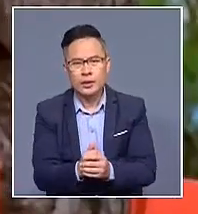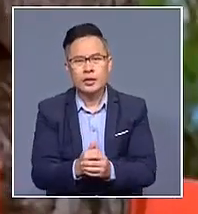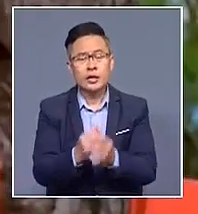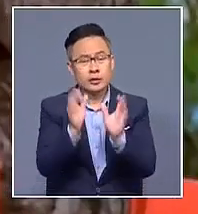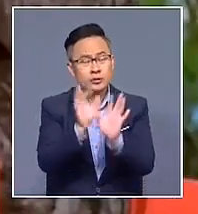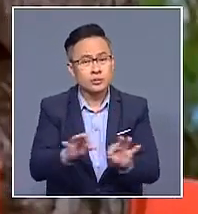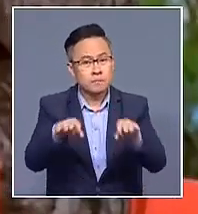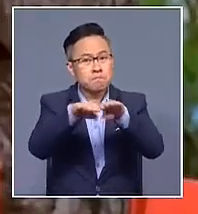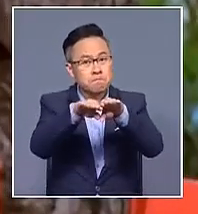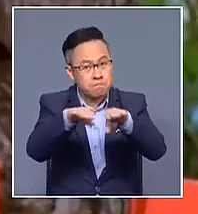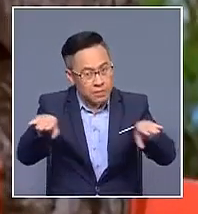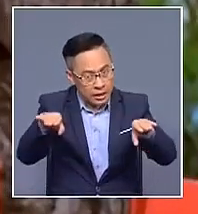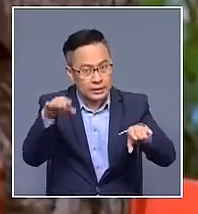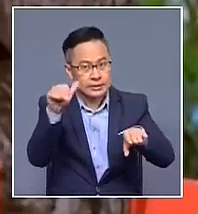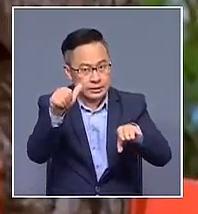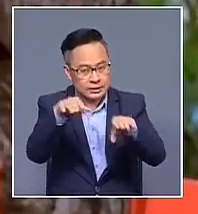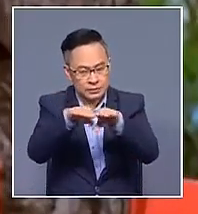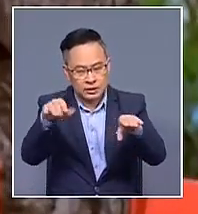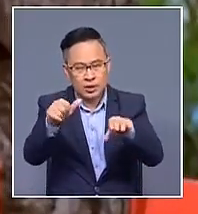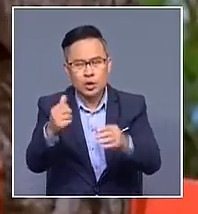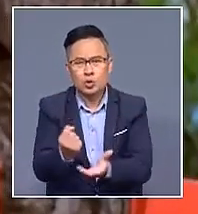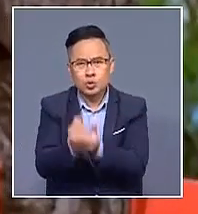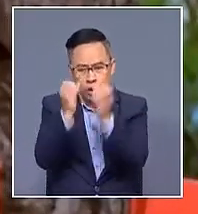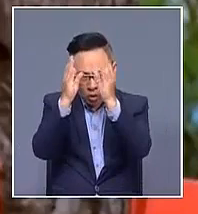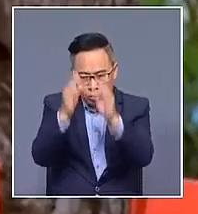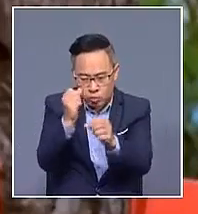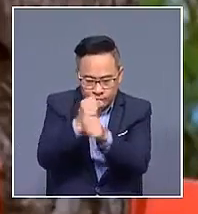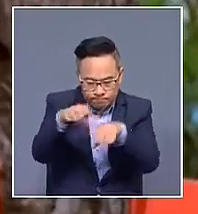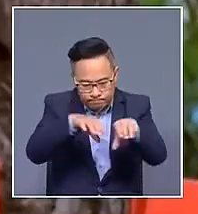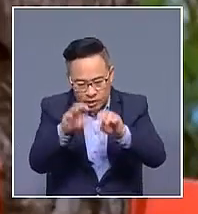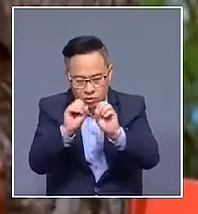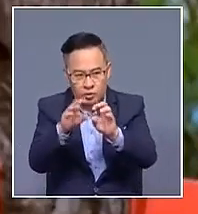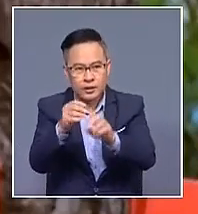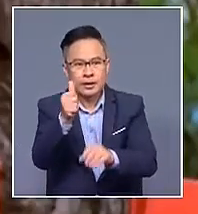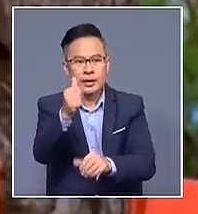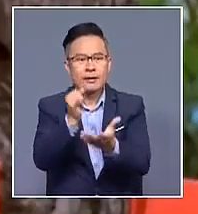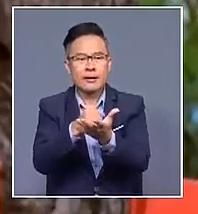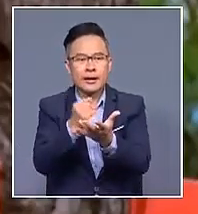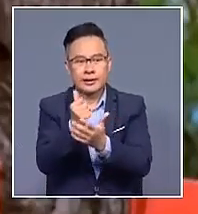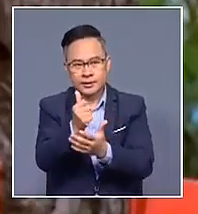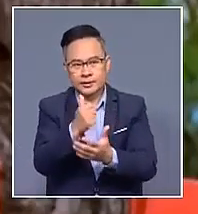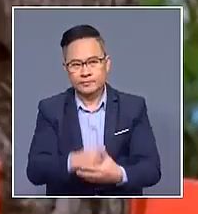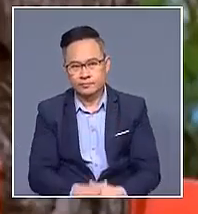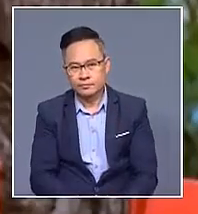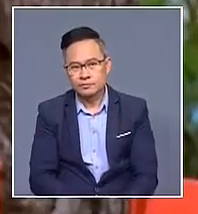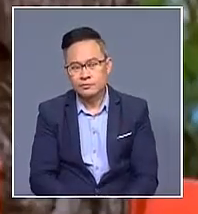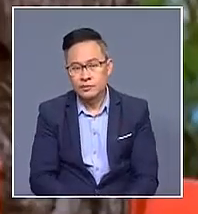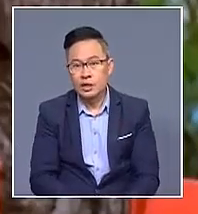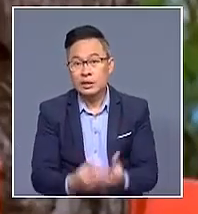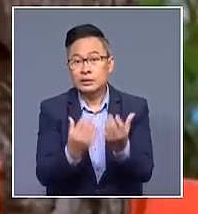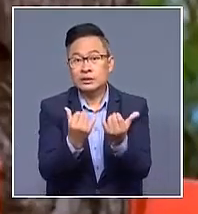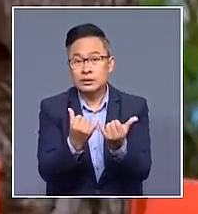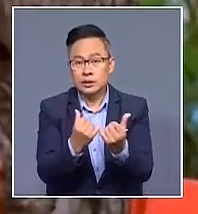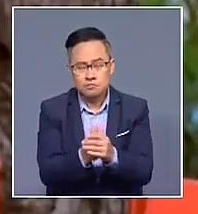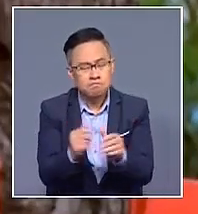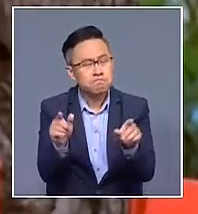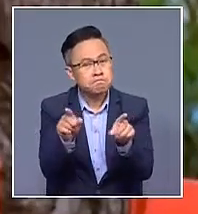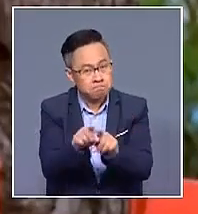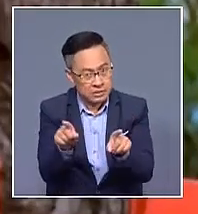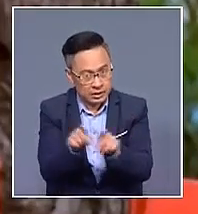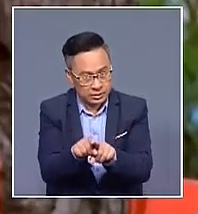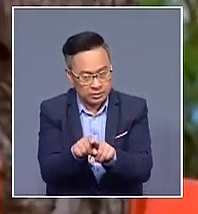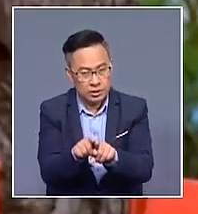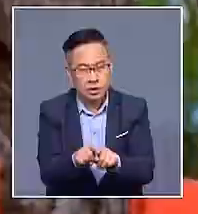าตรฐานหรือบรรทัดฐานเพิ่มมากขึ้นทำให้ครูสามารถทำได้ง่ายขึ้นและสอนน้องได้เข้าใจมากยิ่งขึ้นด้วยค่ะเพราะฉะนั้นจริงๆแล้วมันเหมือนการ